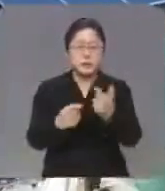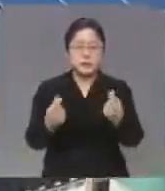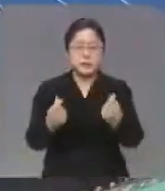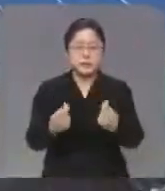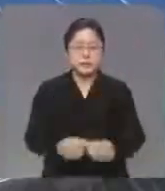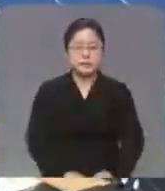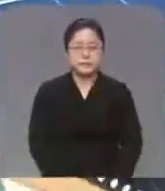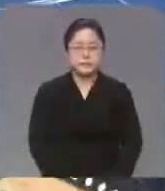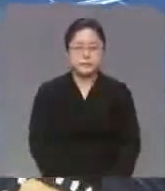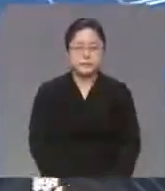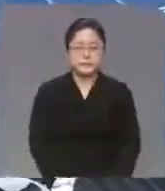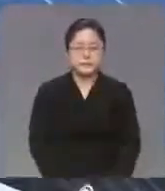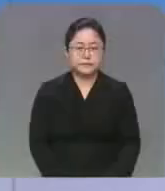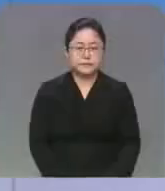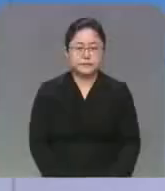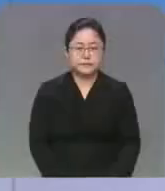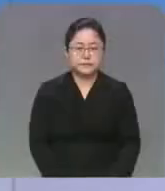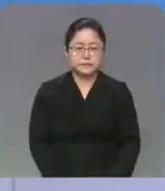뉴스 백미선입니다.